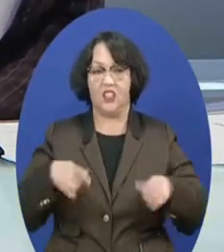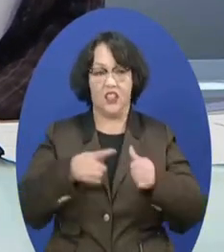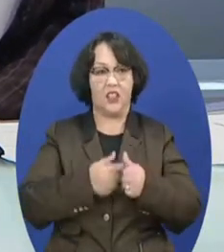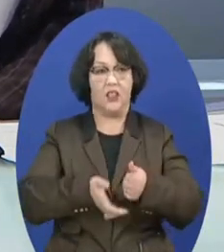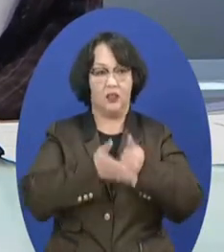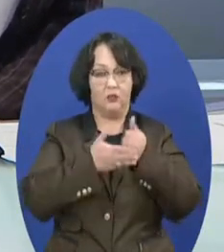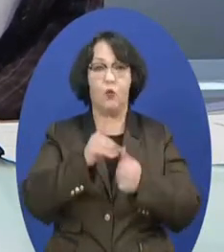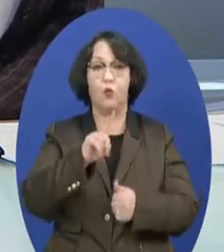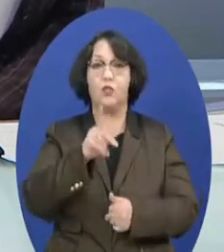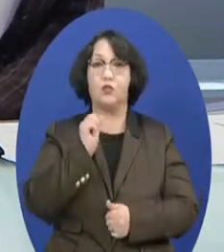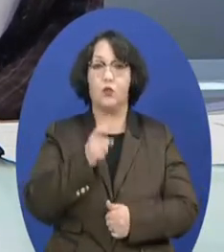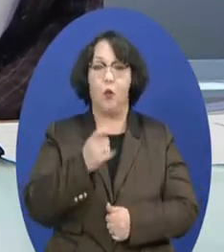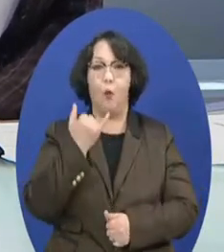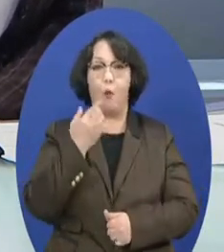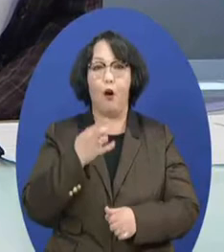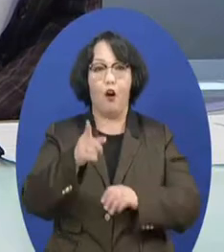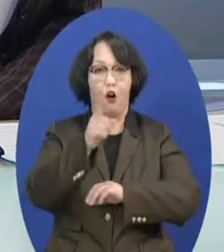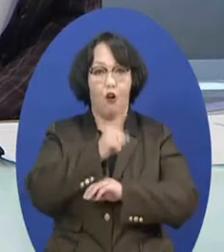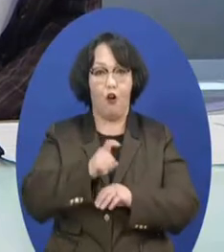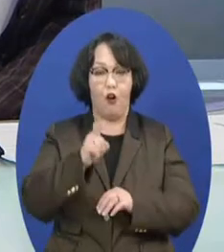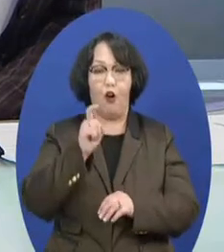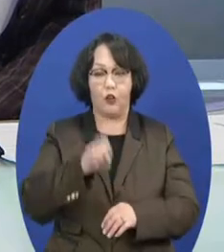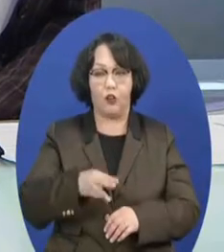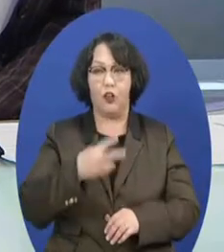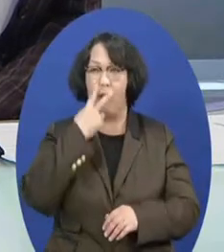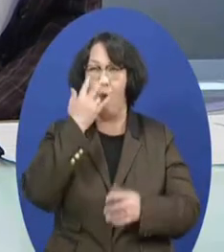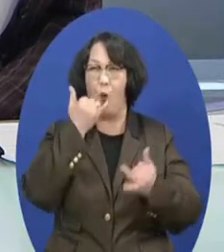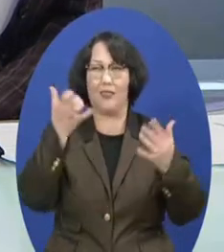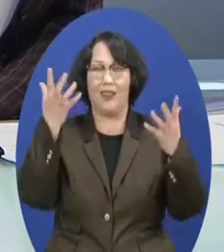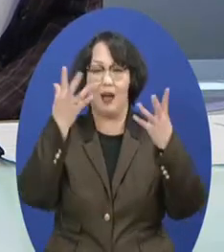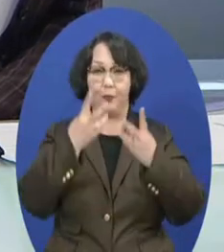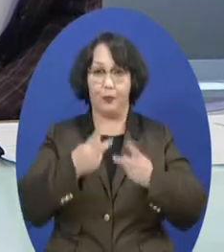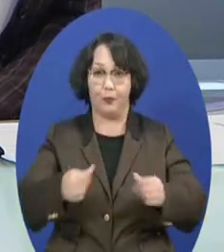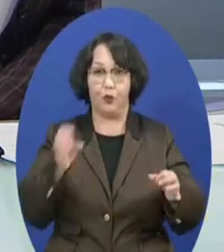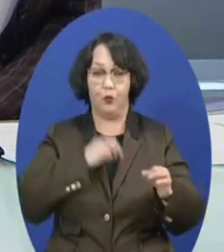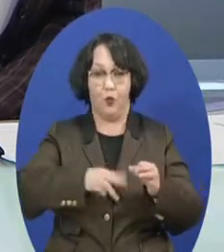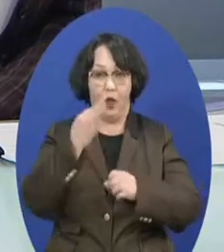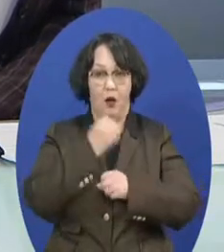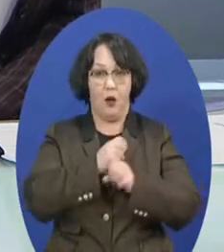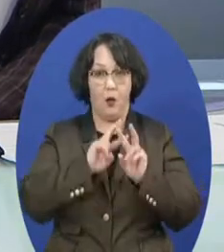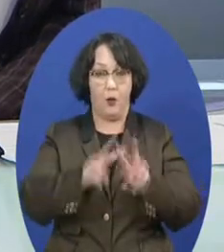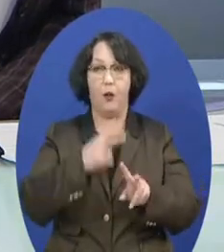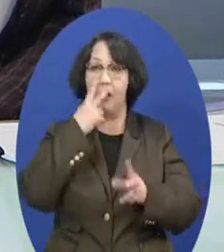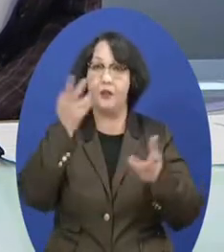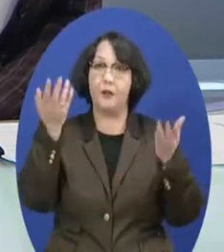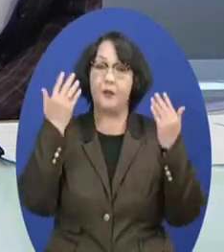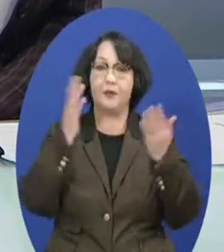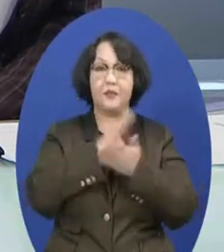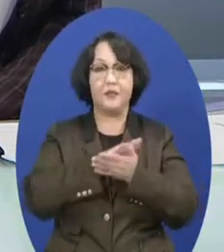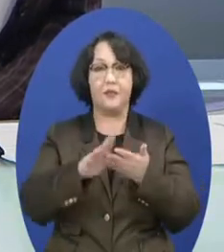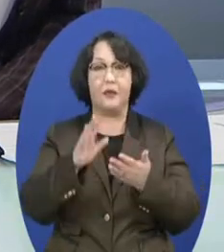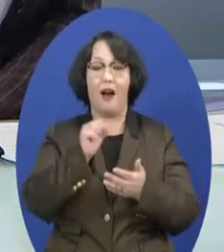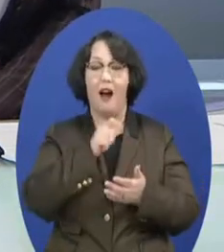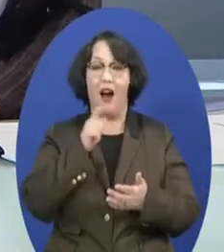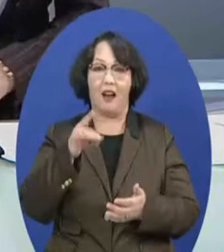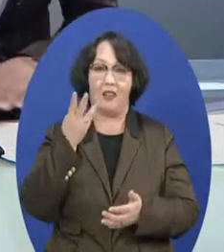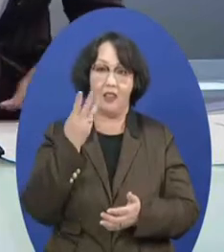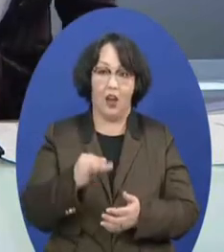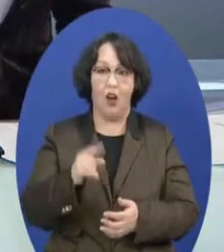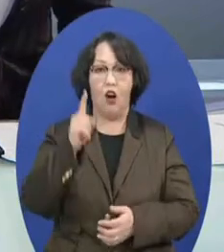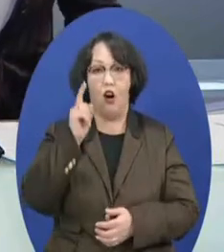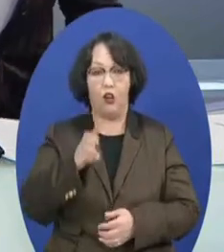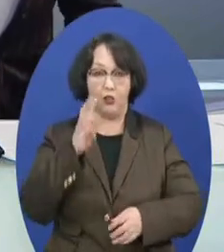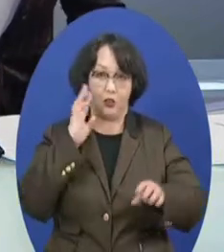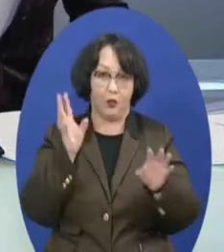дэвшиж хөрсөхийг Улаанбаатарыг утаагүй болгохоор эхлүүлсэн ажлаа үргэлжлүүлж, Цэвэрагарт хотыг цогцлох мөрийн хөтөлбөрийг нь дэмжиж